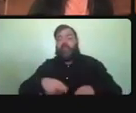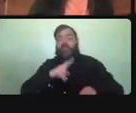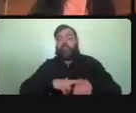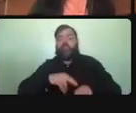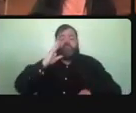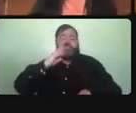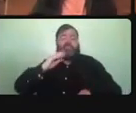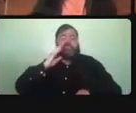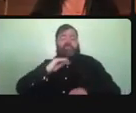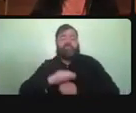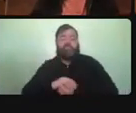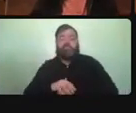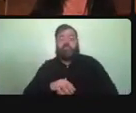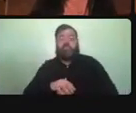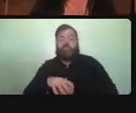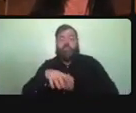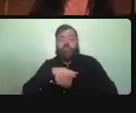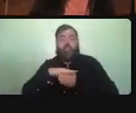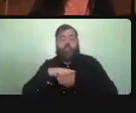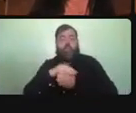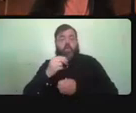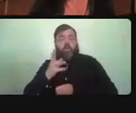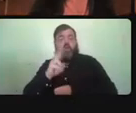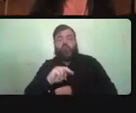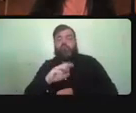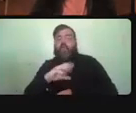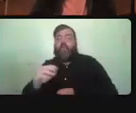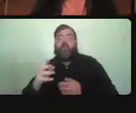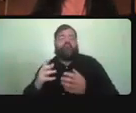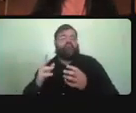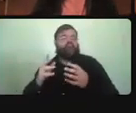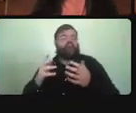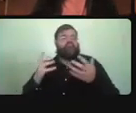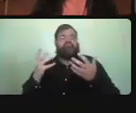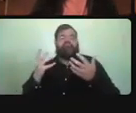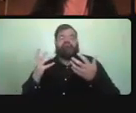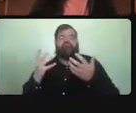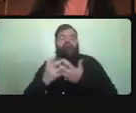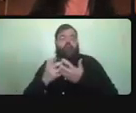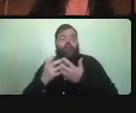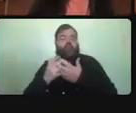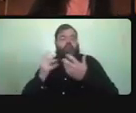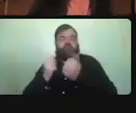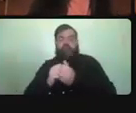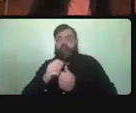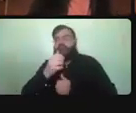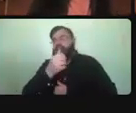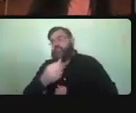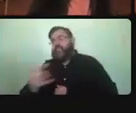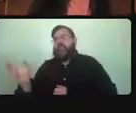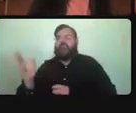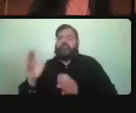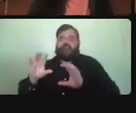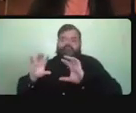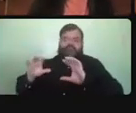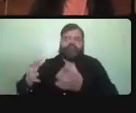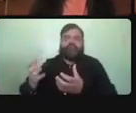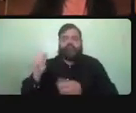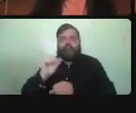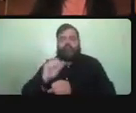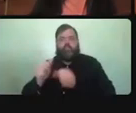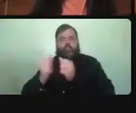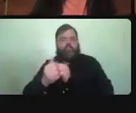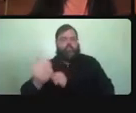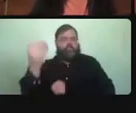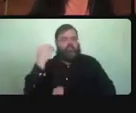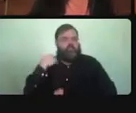na shule hii ya Dubois. Na tumezungumza na baadhi ya wasanifu majengo ambao